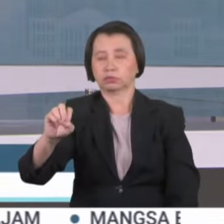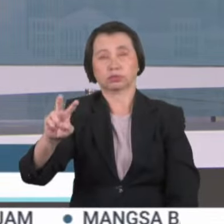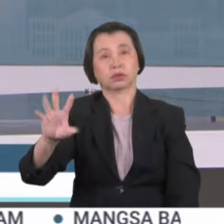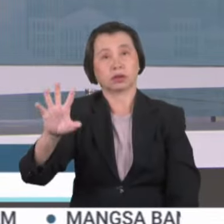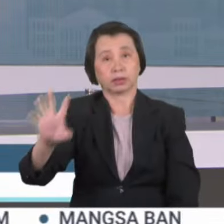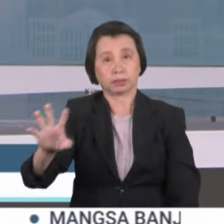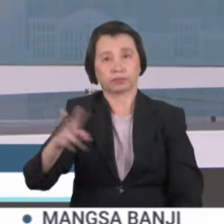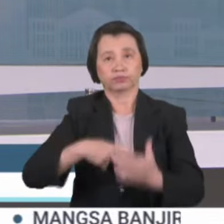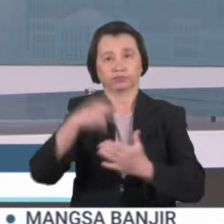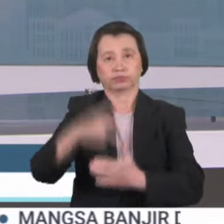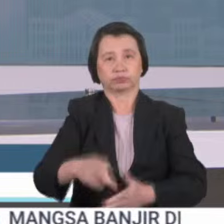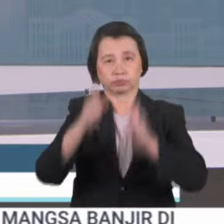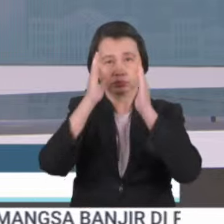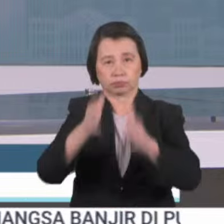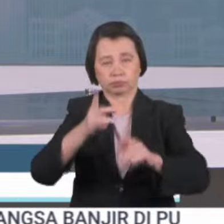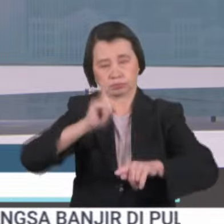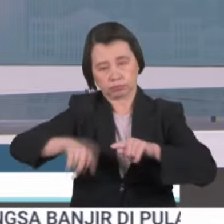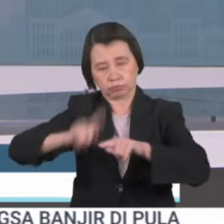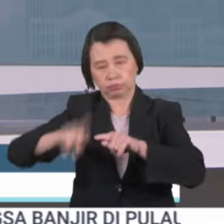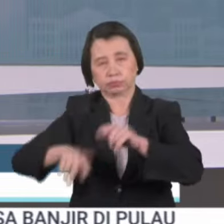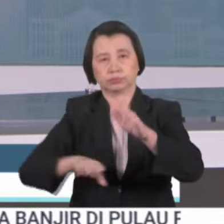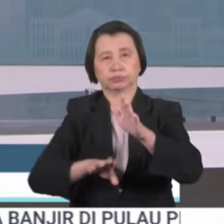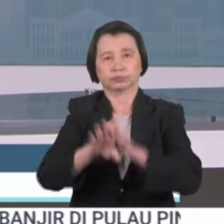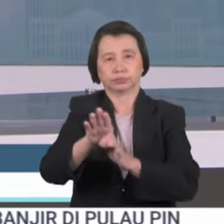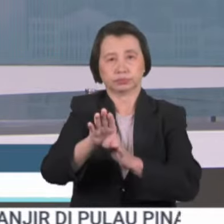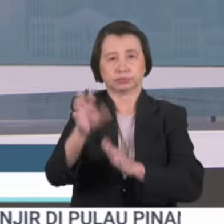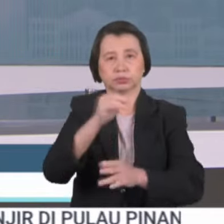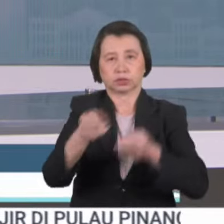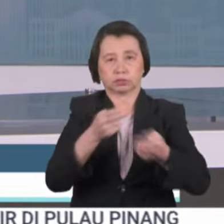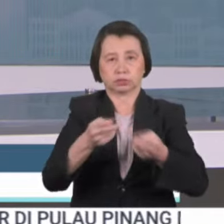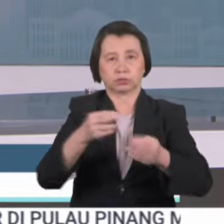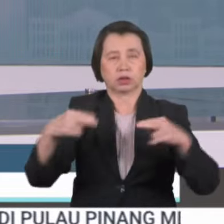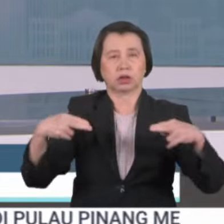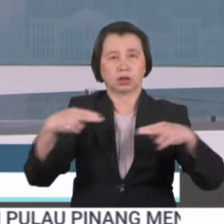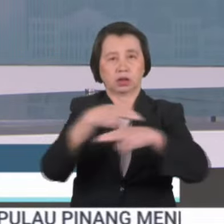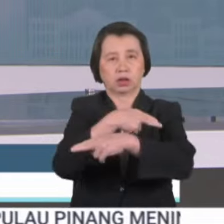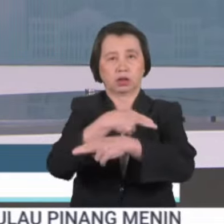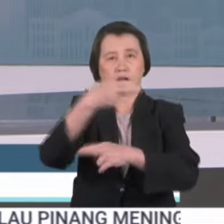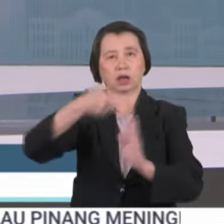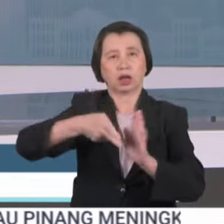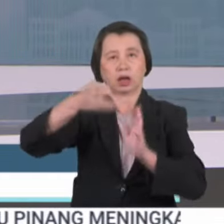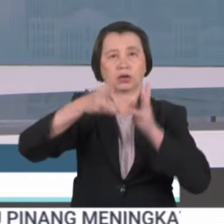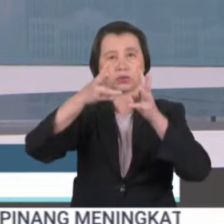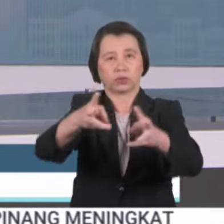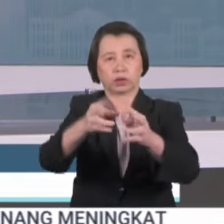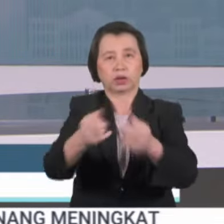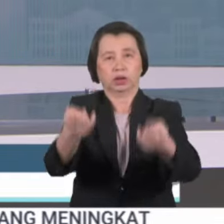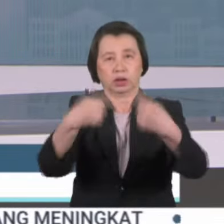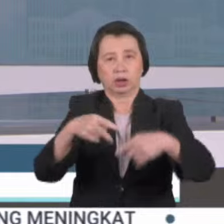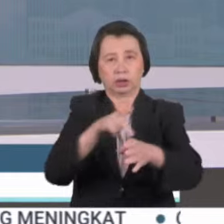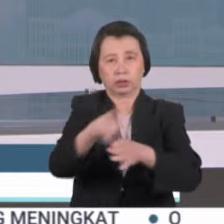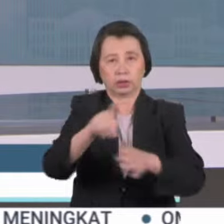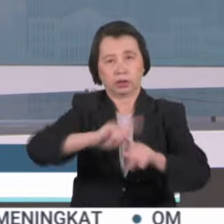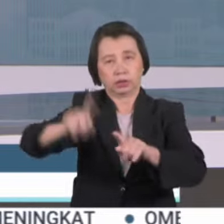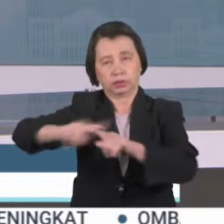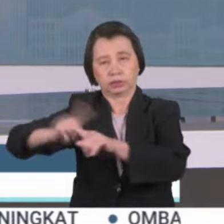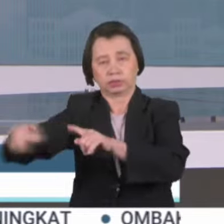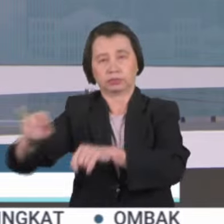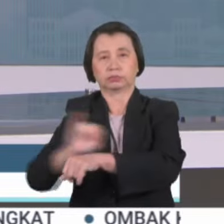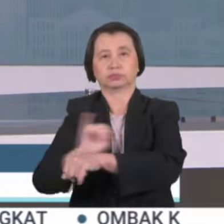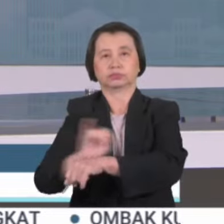2024. Program menumpukan pelbagai aspek pembangunan dan pengurusan Lebuh Raya dengan kehadiran pakar daripada pelbagai